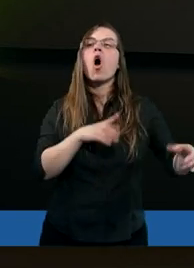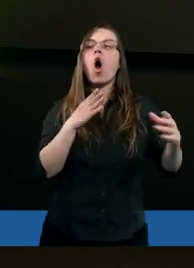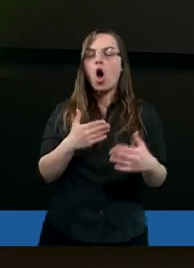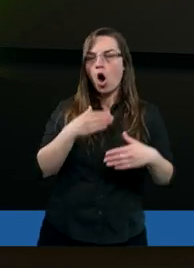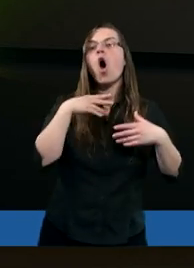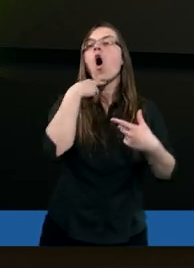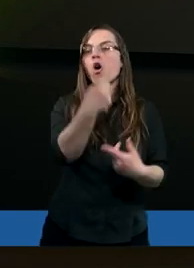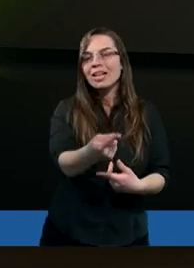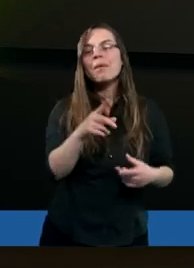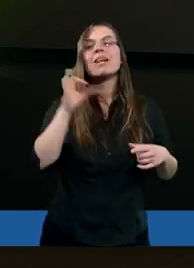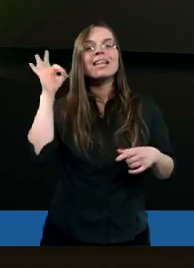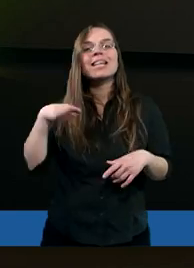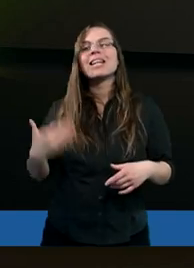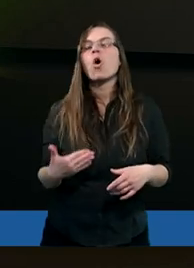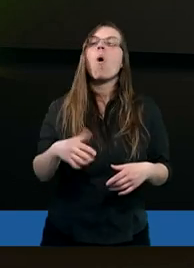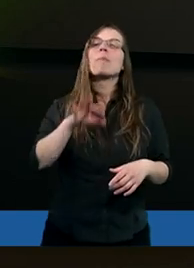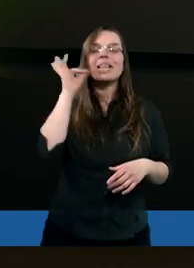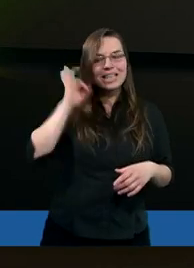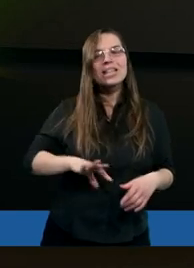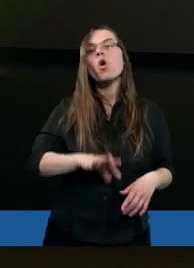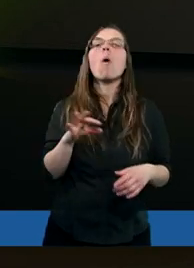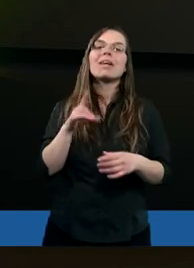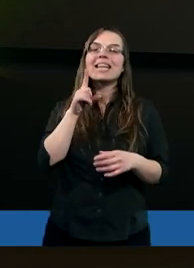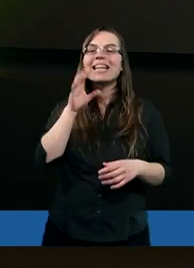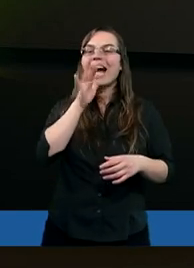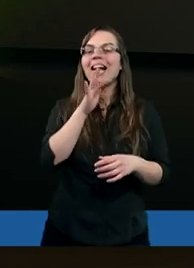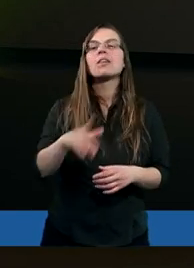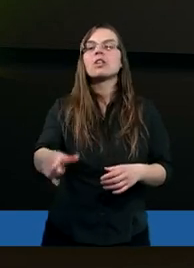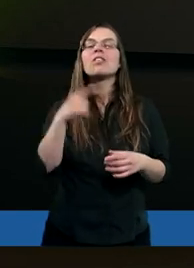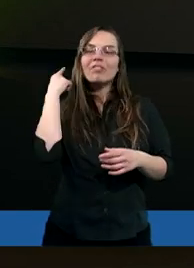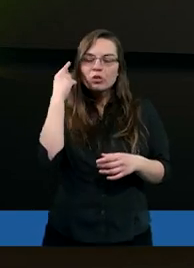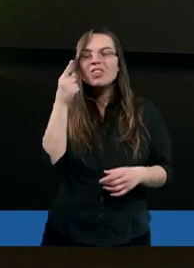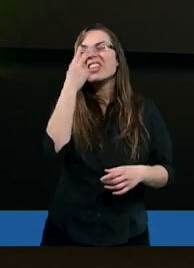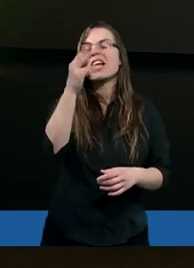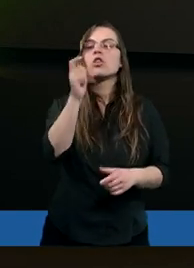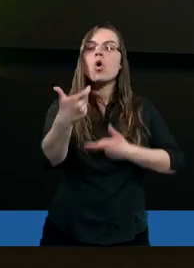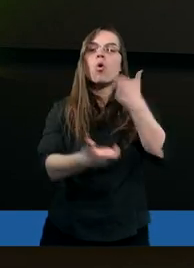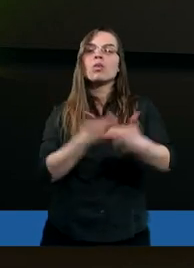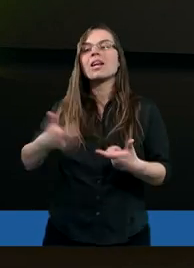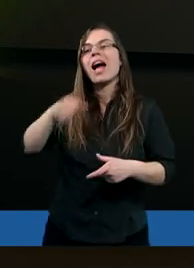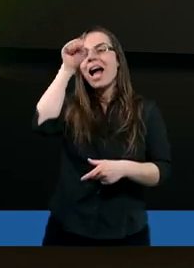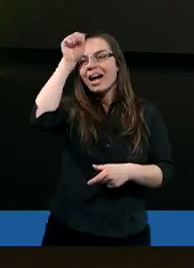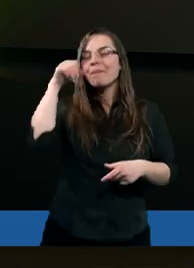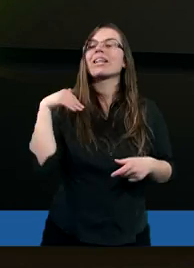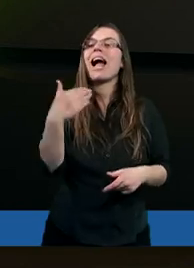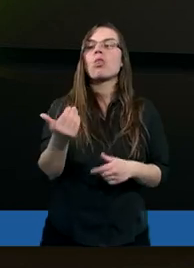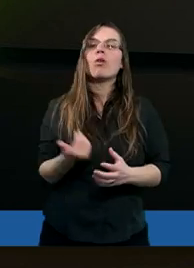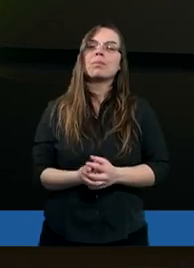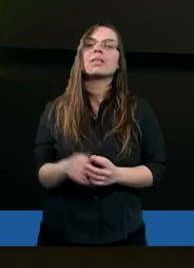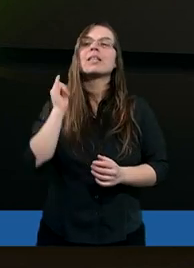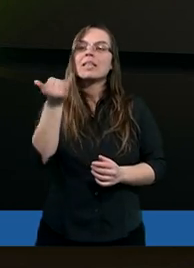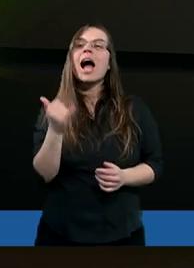oznajmisz synom izraelskim. Wy widzieliście, co uczyniłem Egipcjanom,